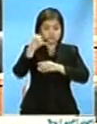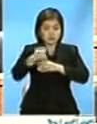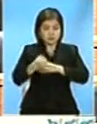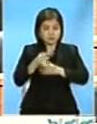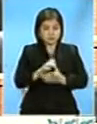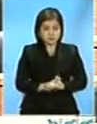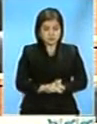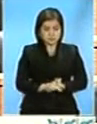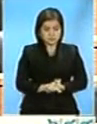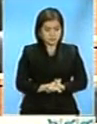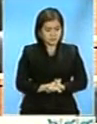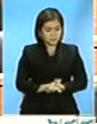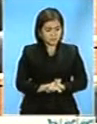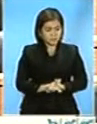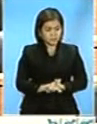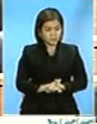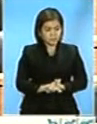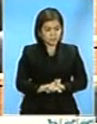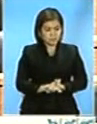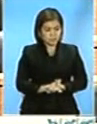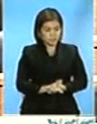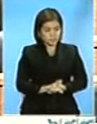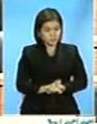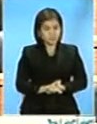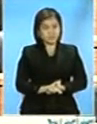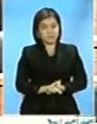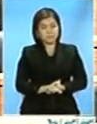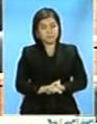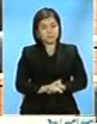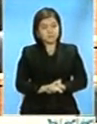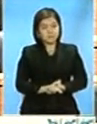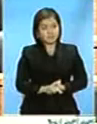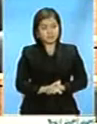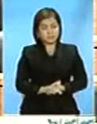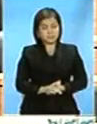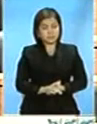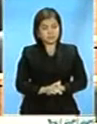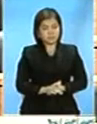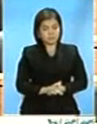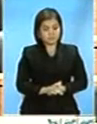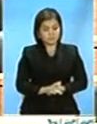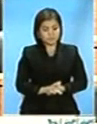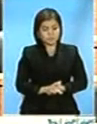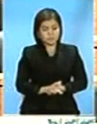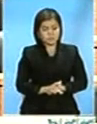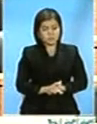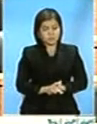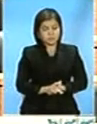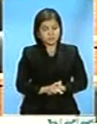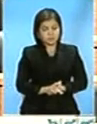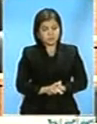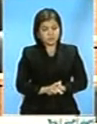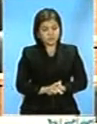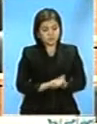ที่ผมต้องกล่าวอย่างนี้เป็นเพราะว่า การที่รัฐบาลเมื่อวานนะขออนุญาตท่านนิด